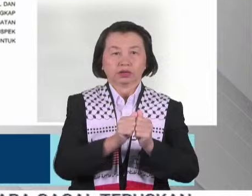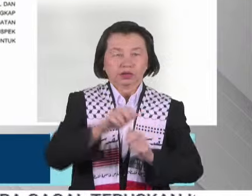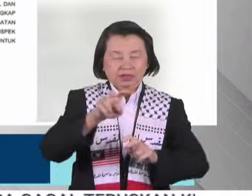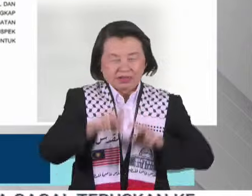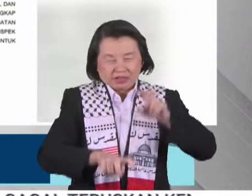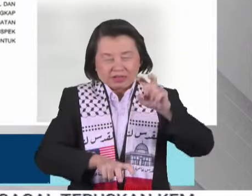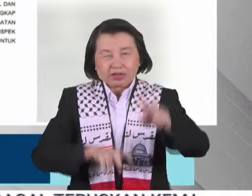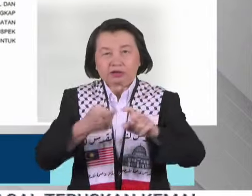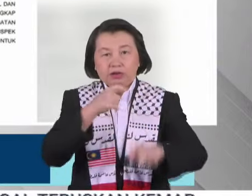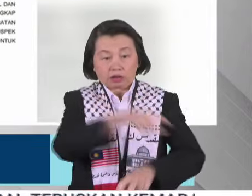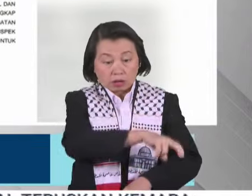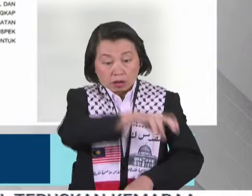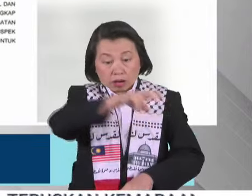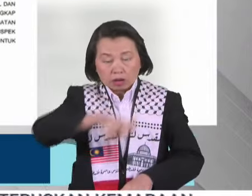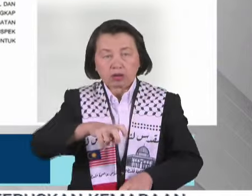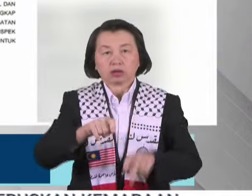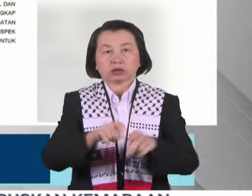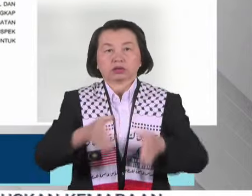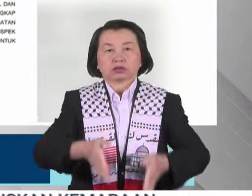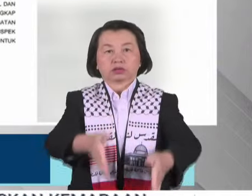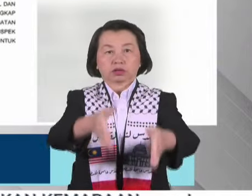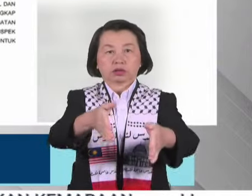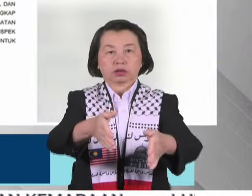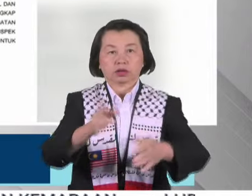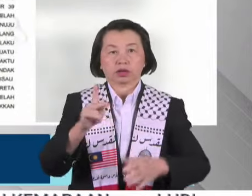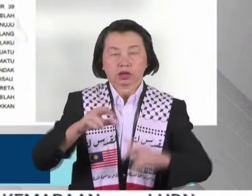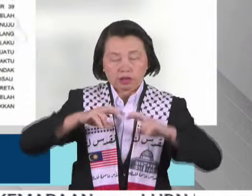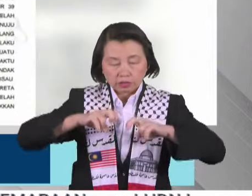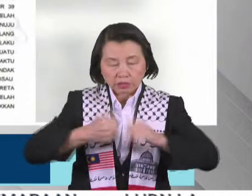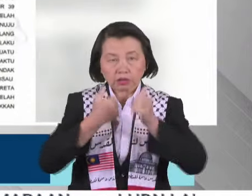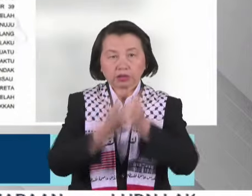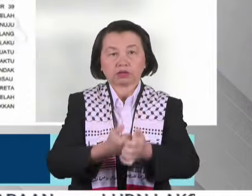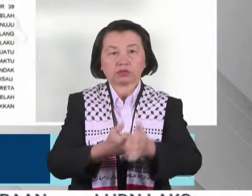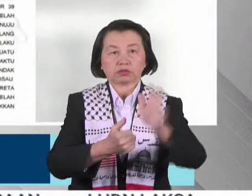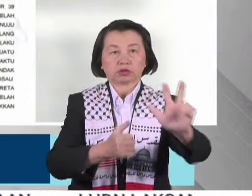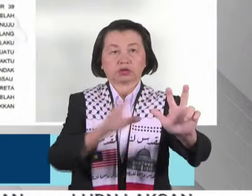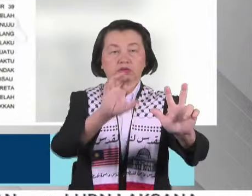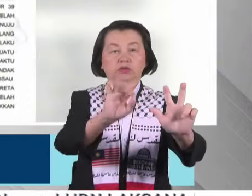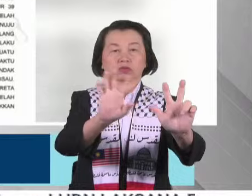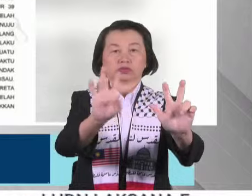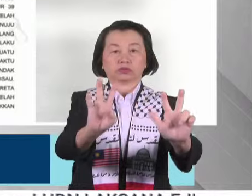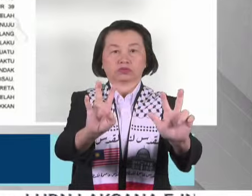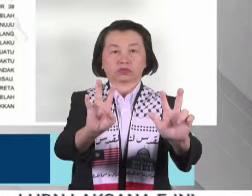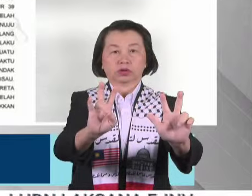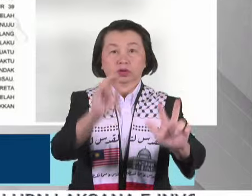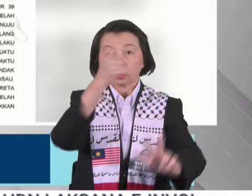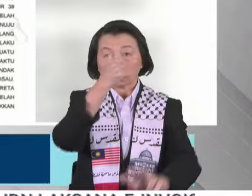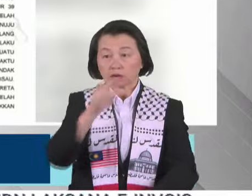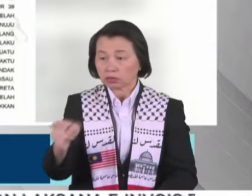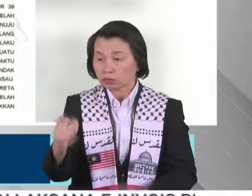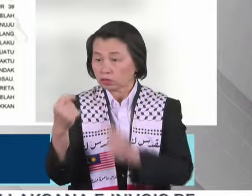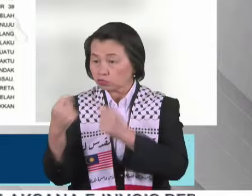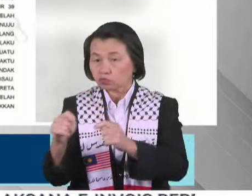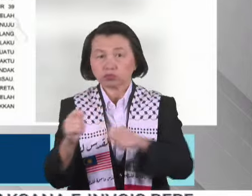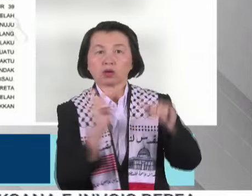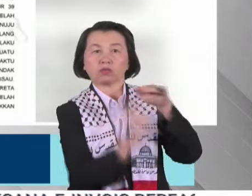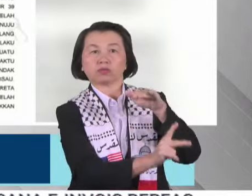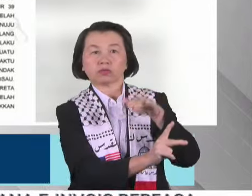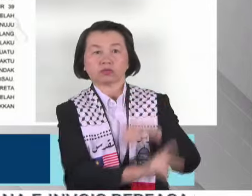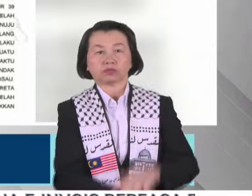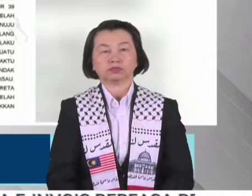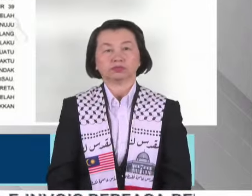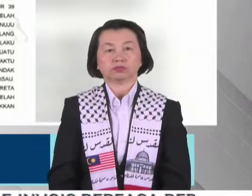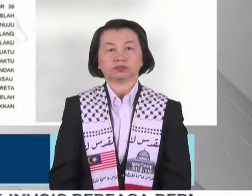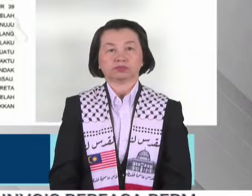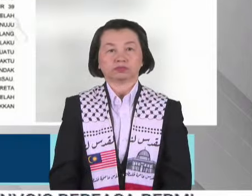merangkak naik dari gaung ke bahu jalan. Kes disiasat mengikut Seksyen 307 Kanun Keseksaan kerana cubaan membunuh.